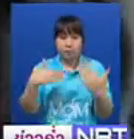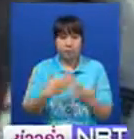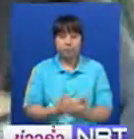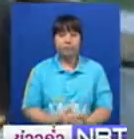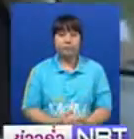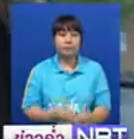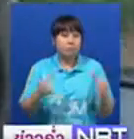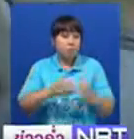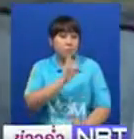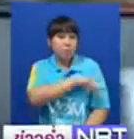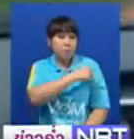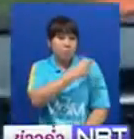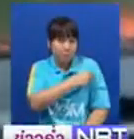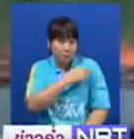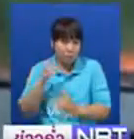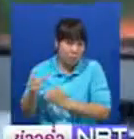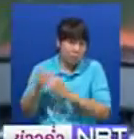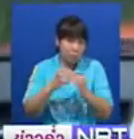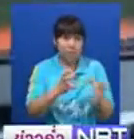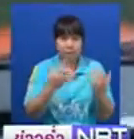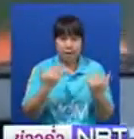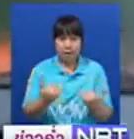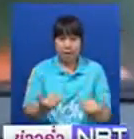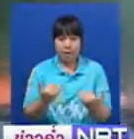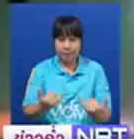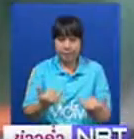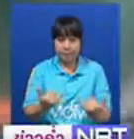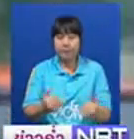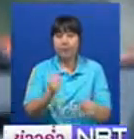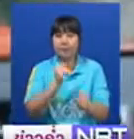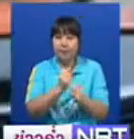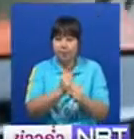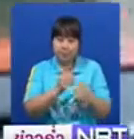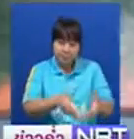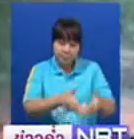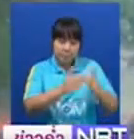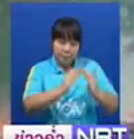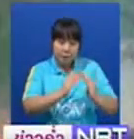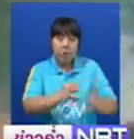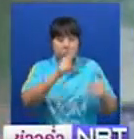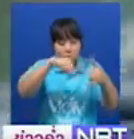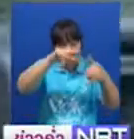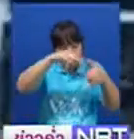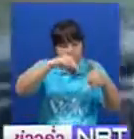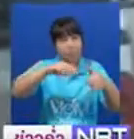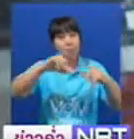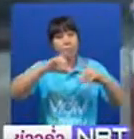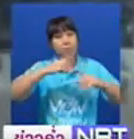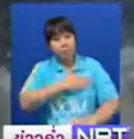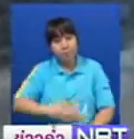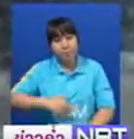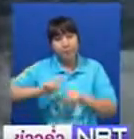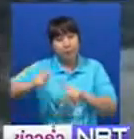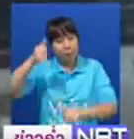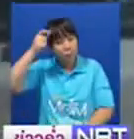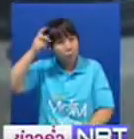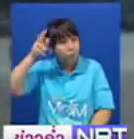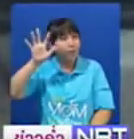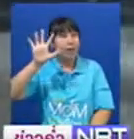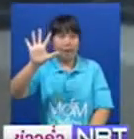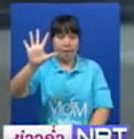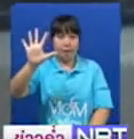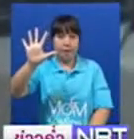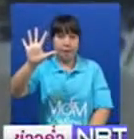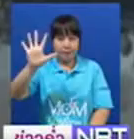ดยทีมแพทย์ที่ลงพื้นที่ครั้งนี้มีภารกิจตั้งหน่วยรักษาพยาบาลประชาชนในพื้นที่บ้านศพโขงเป็นเวลา5วัน